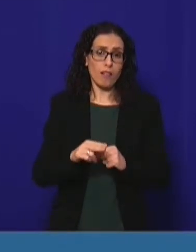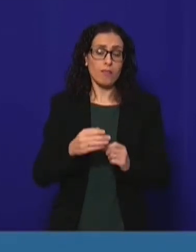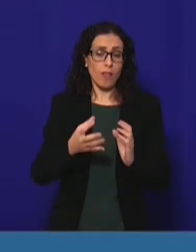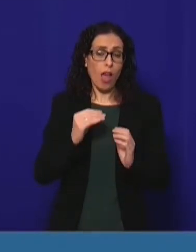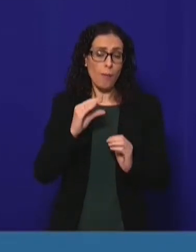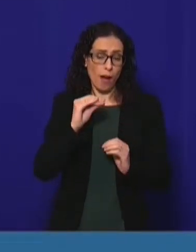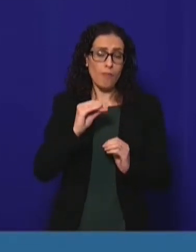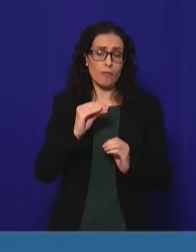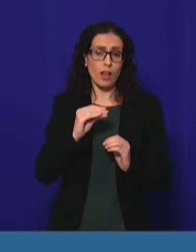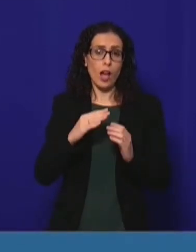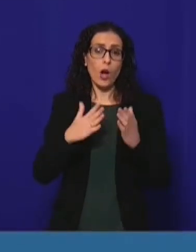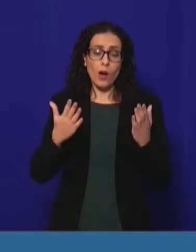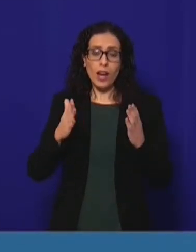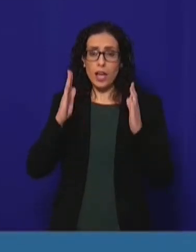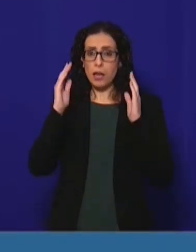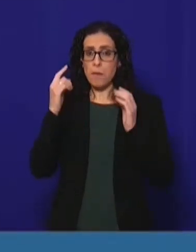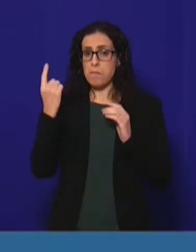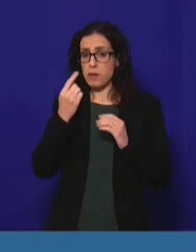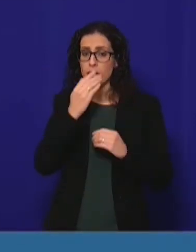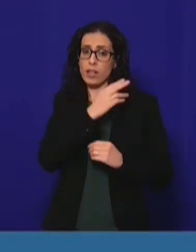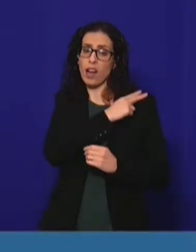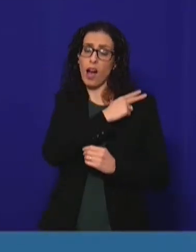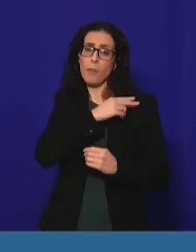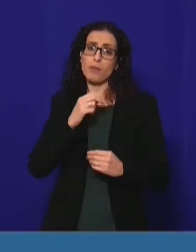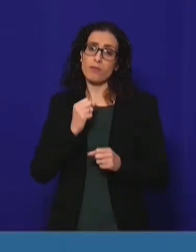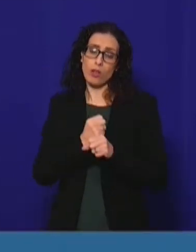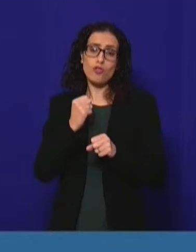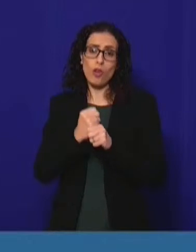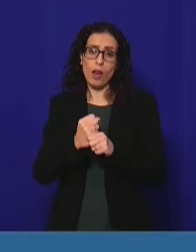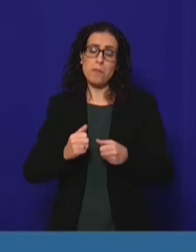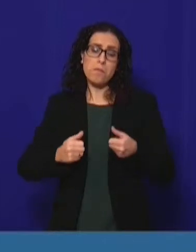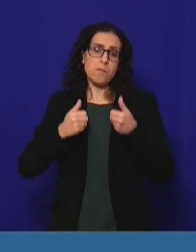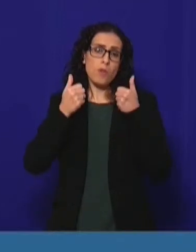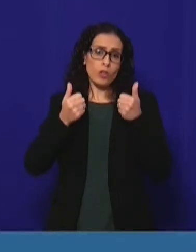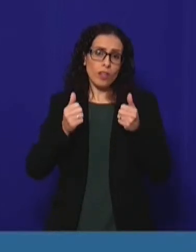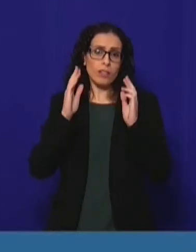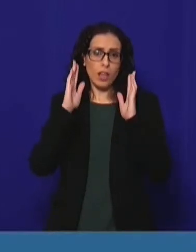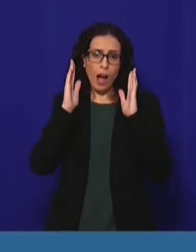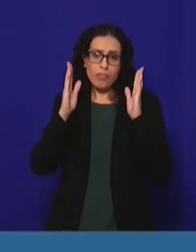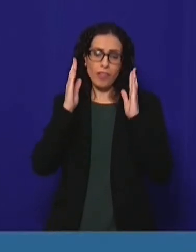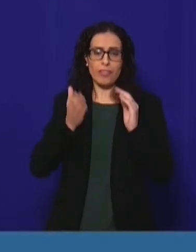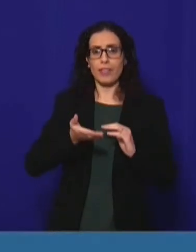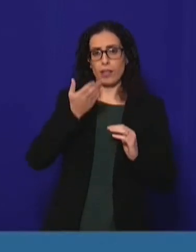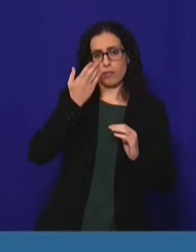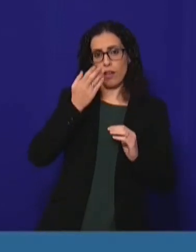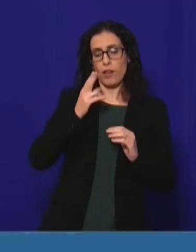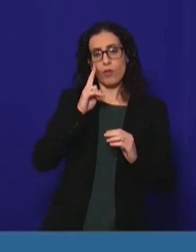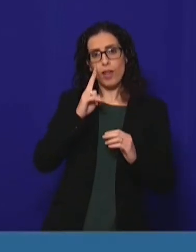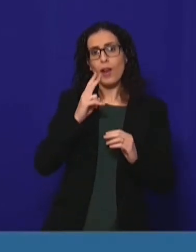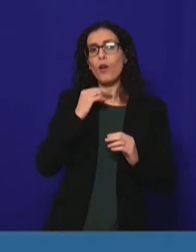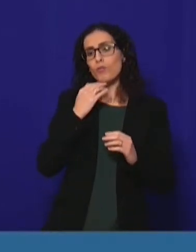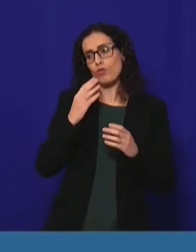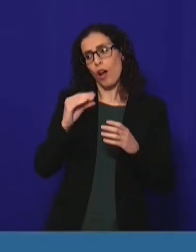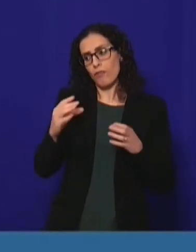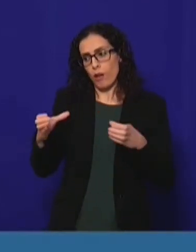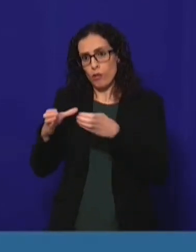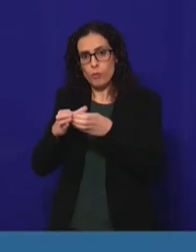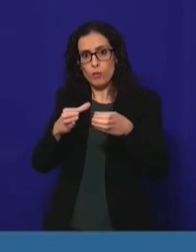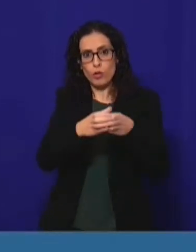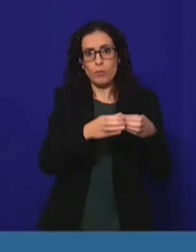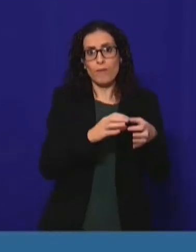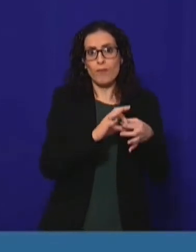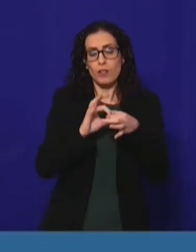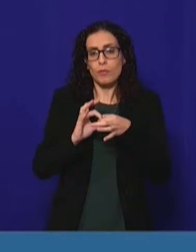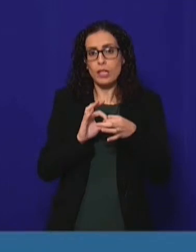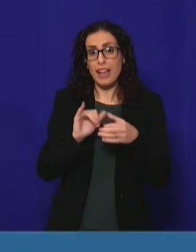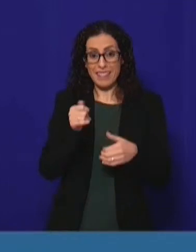li nagħmlu dak il-mezzi kollha li hemm fuq il-post tax-xogħol biex aħna nevitaw li jkun hemm clusters tal-persuni u nappella lill-impjegati jekk int ħossok